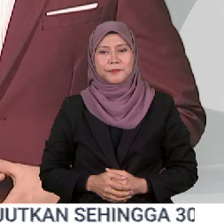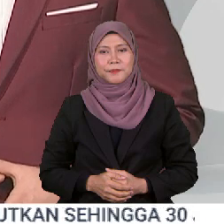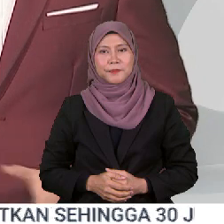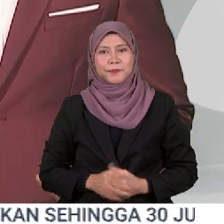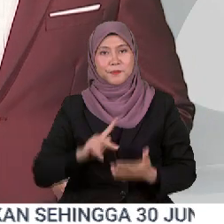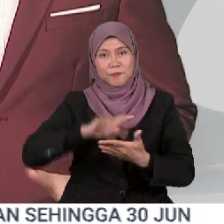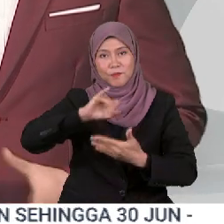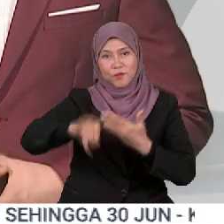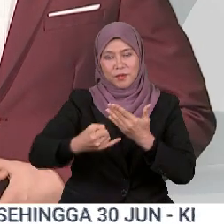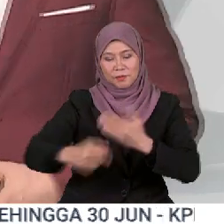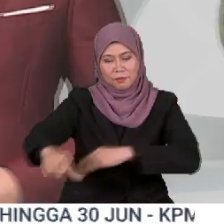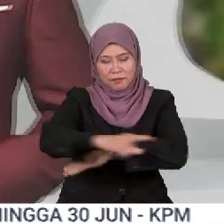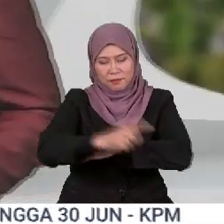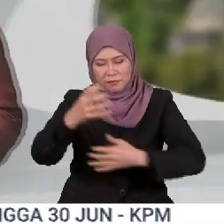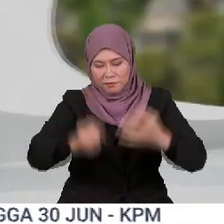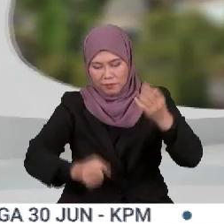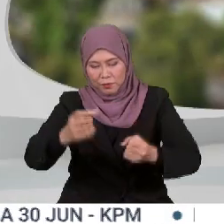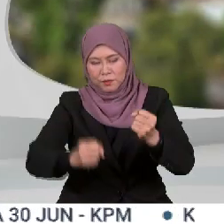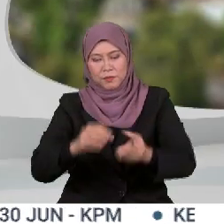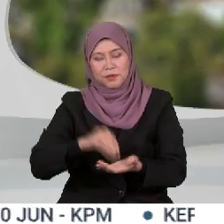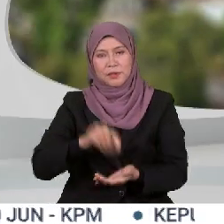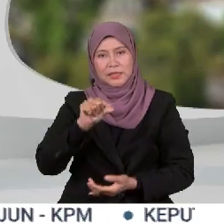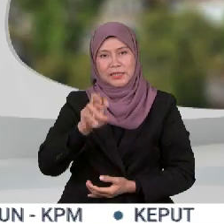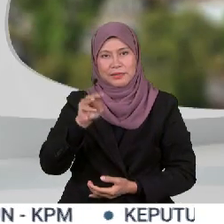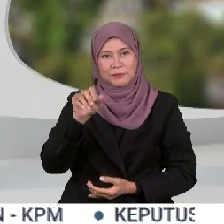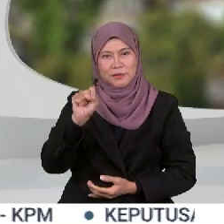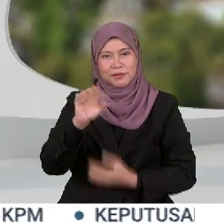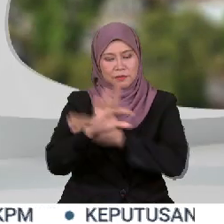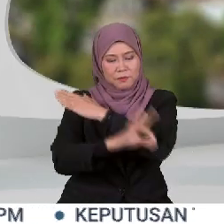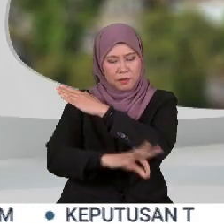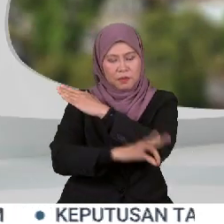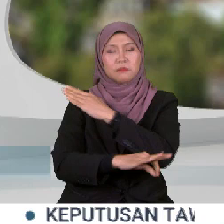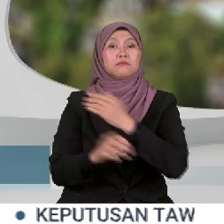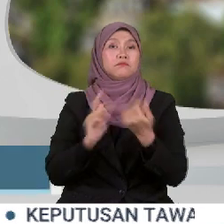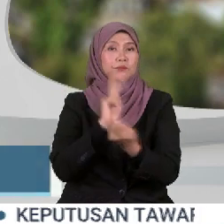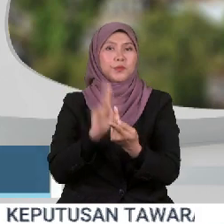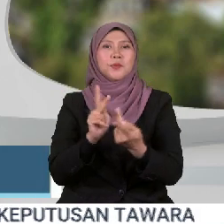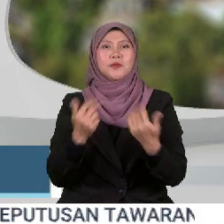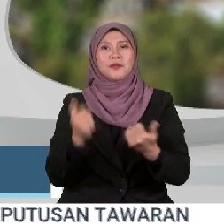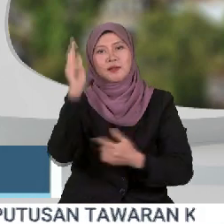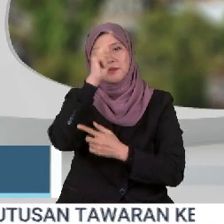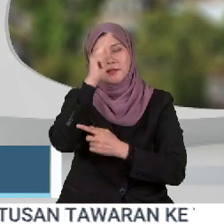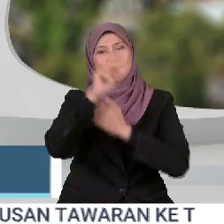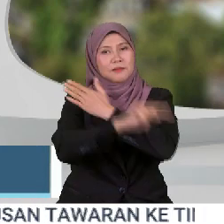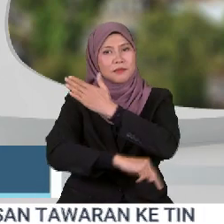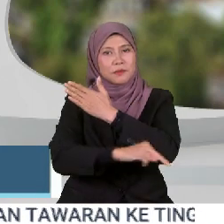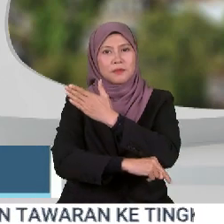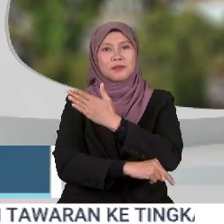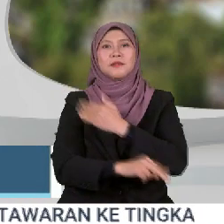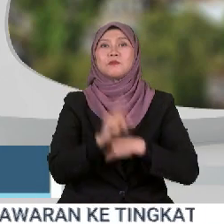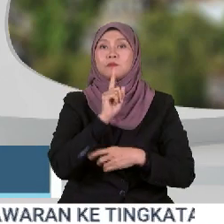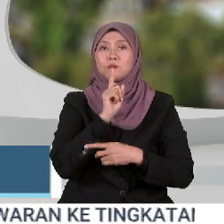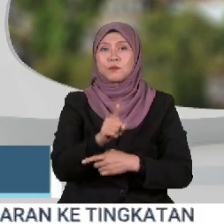Project ladang terus integrasi di gemas Negeri 9 adalah selari dengan hasrat dan aspirasi kerajaan negeri bagi